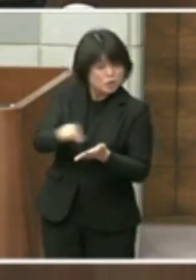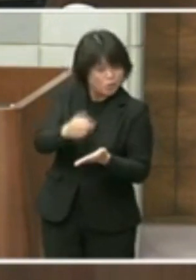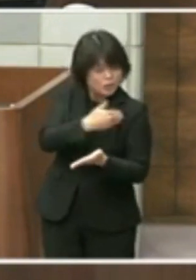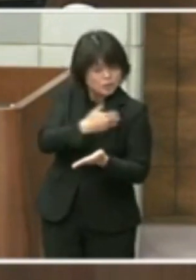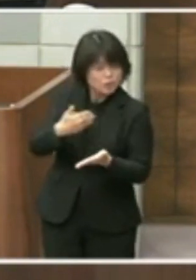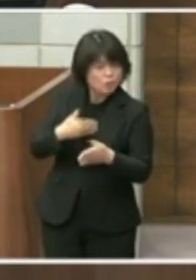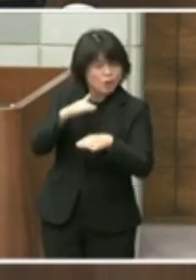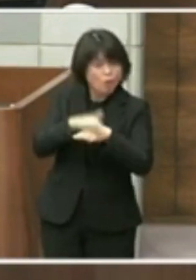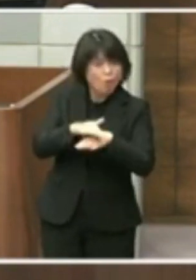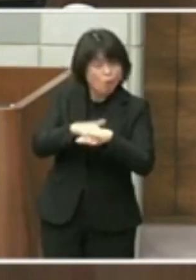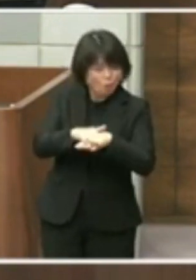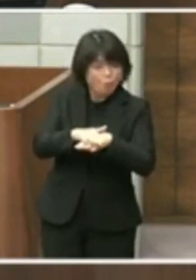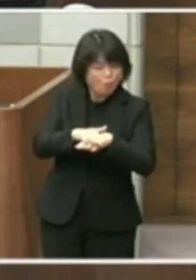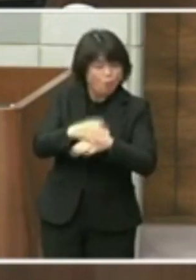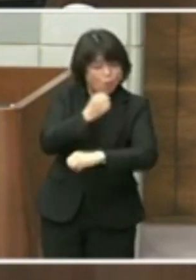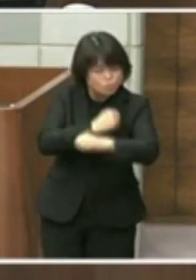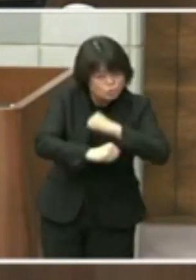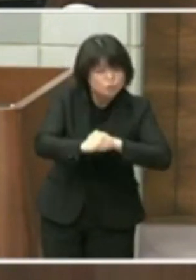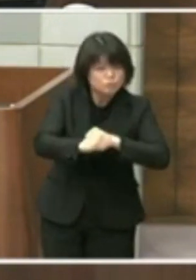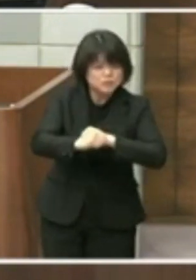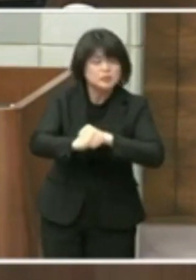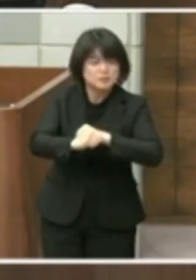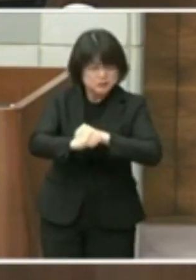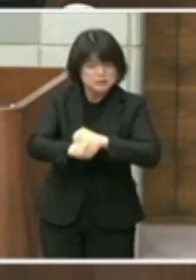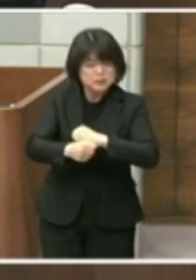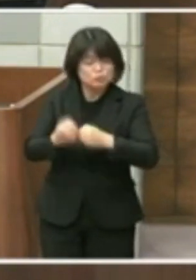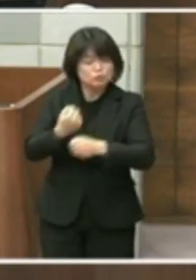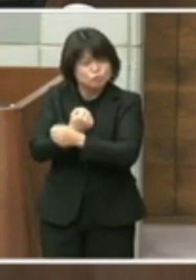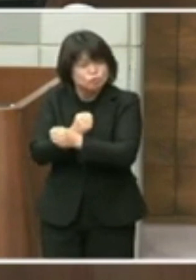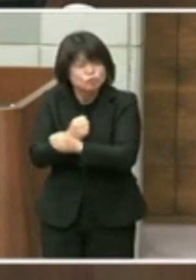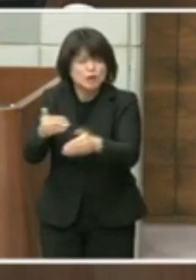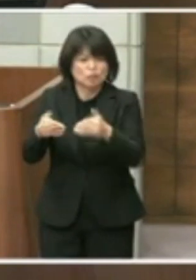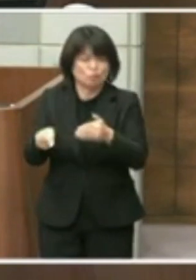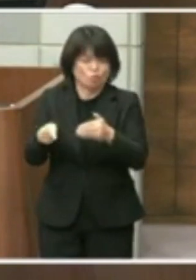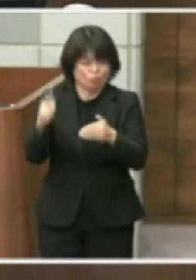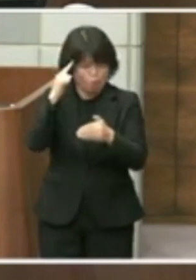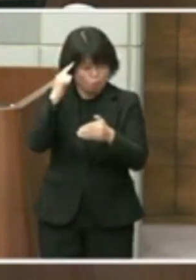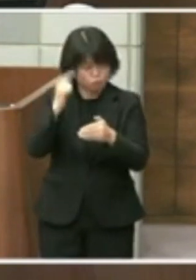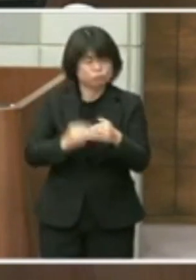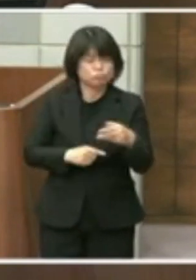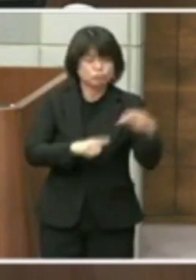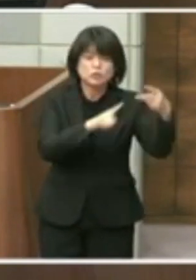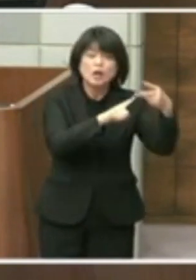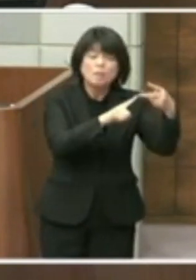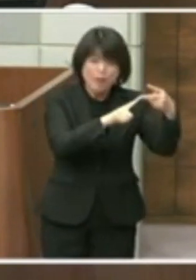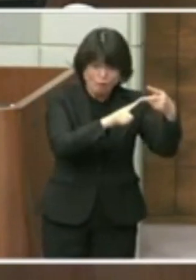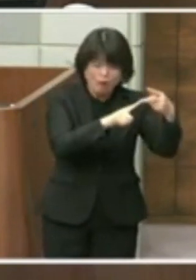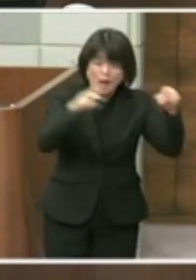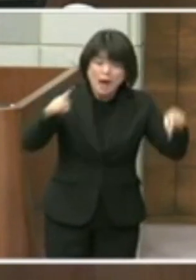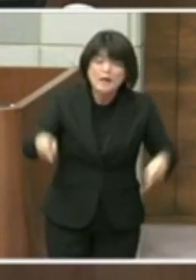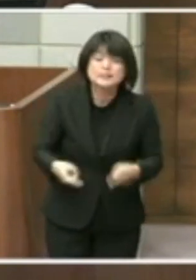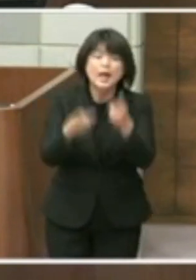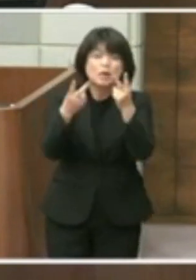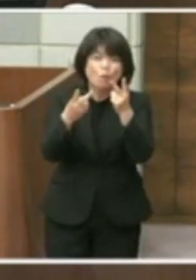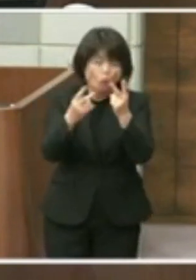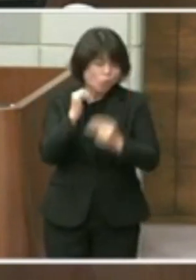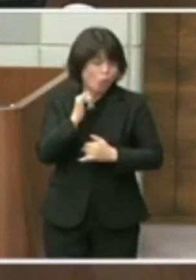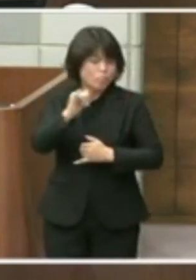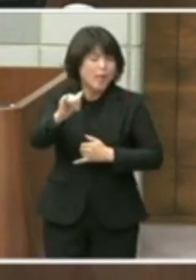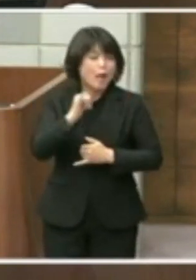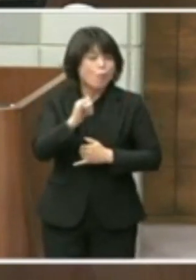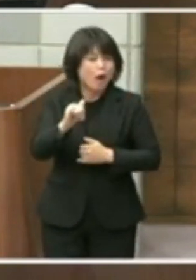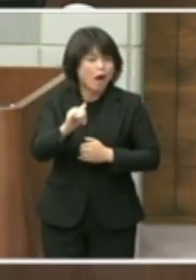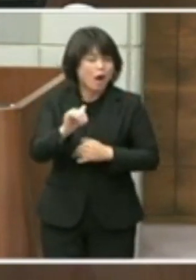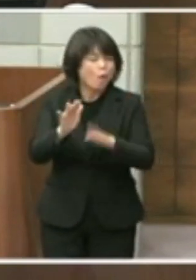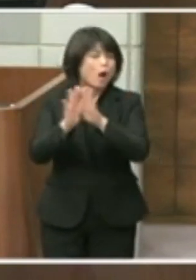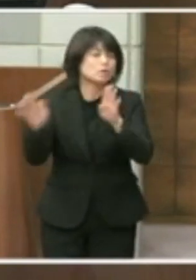るような取り組み、工夫が必要と考えますが、いかがでしょうか。2点目は、専用電話等の開設につい